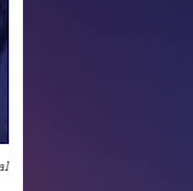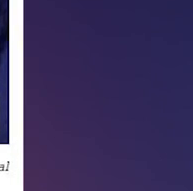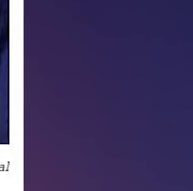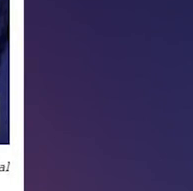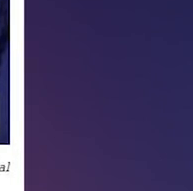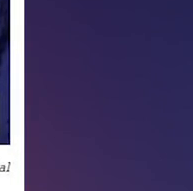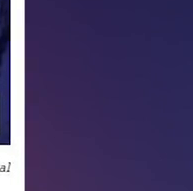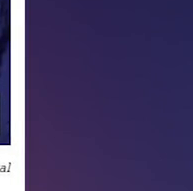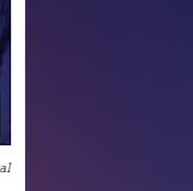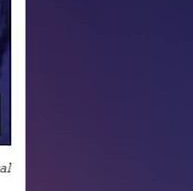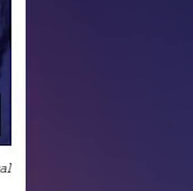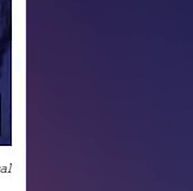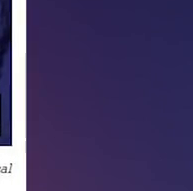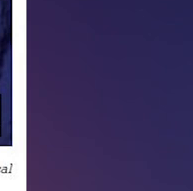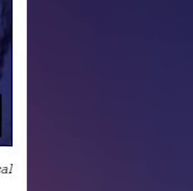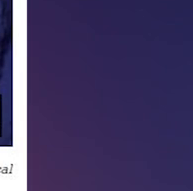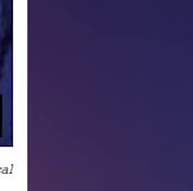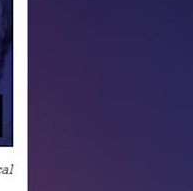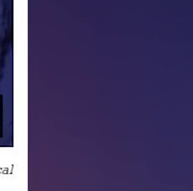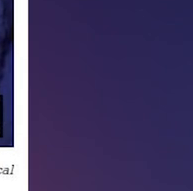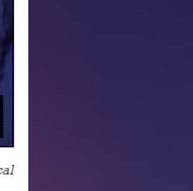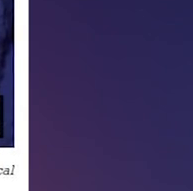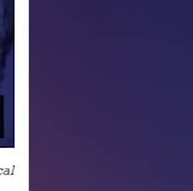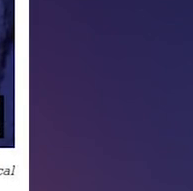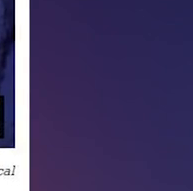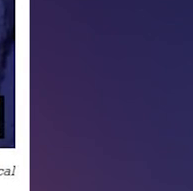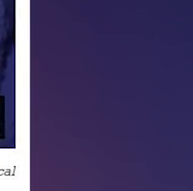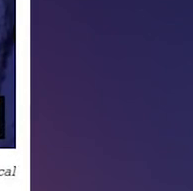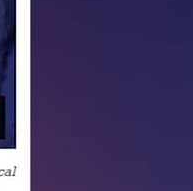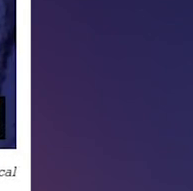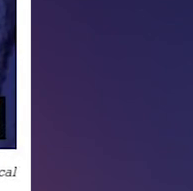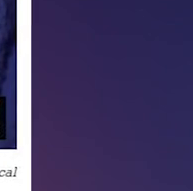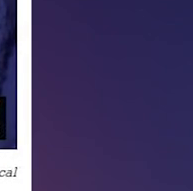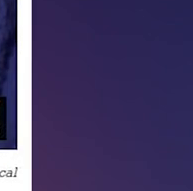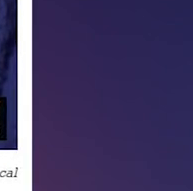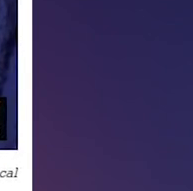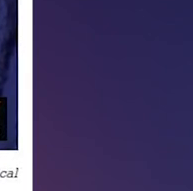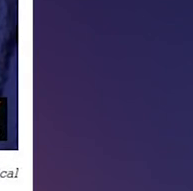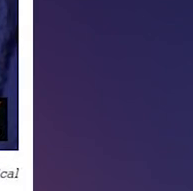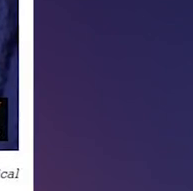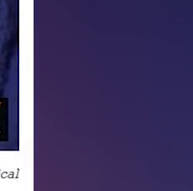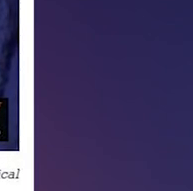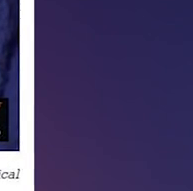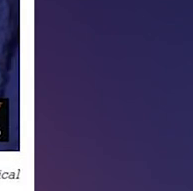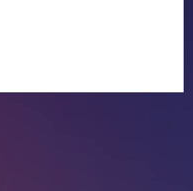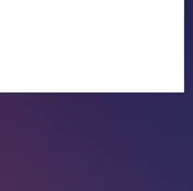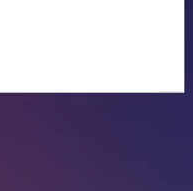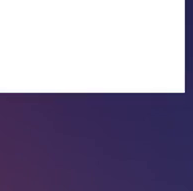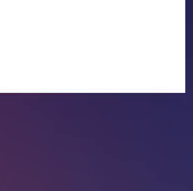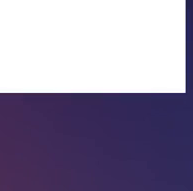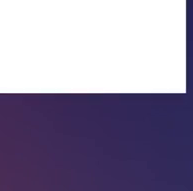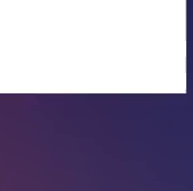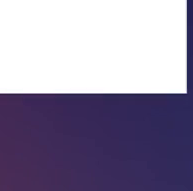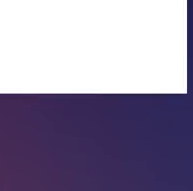jelas dan konsisten Malaysia tidak akan sekali-kali sampai bila-bila masa melayani atau mengira